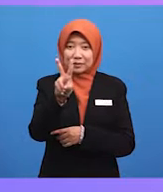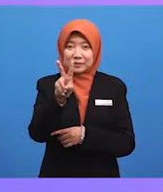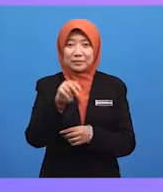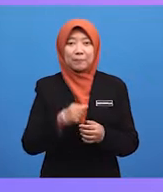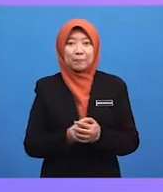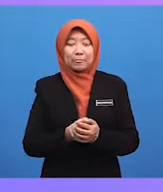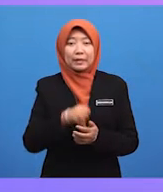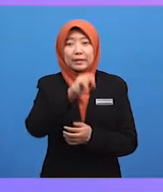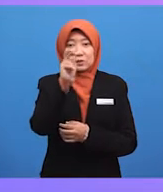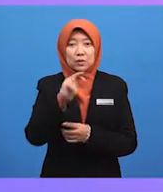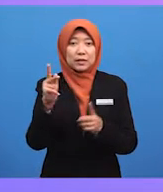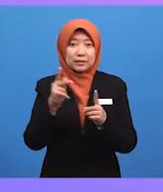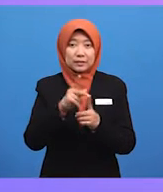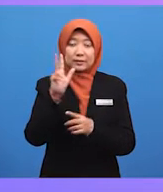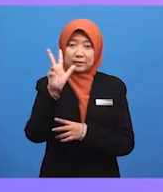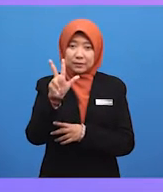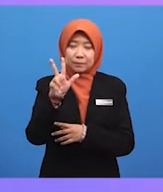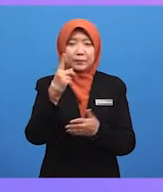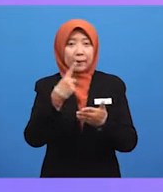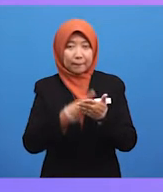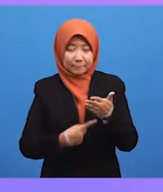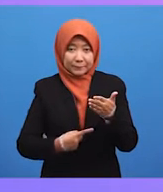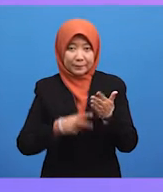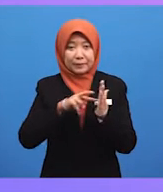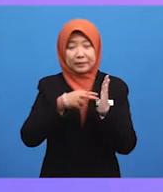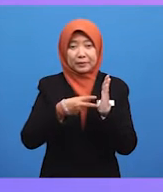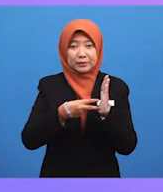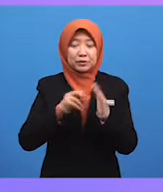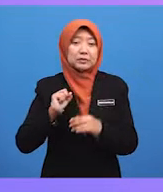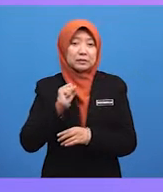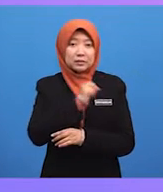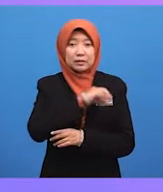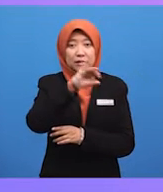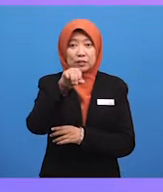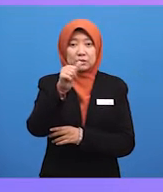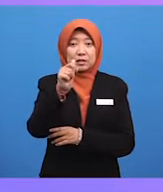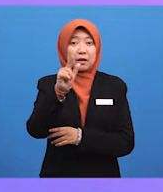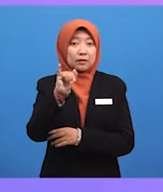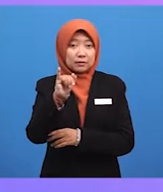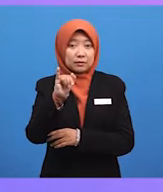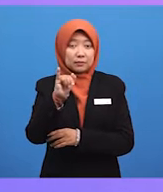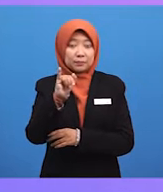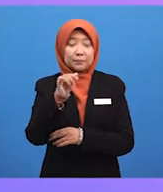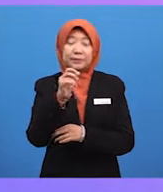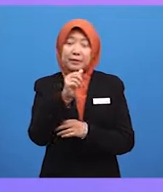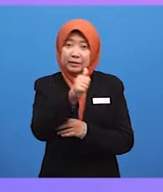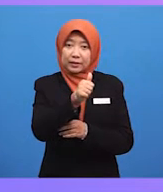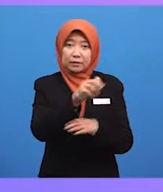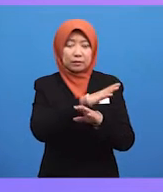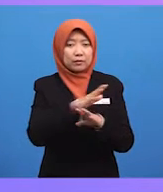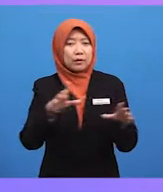Soalan ketiga, apakah erti syirik jali? A. Tidak